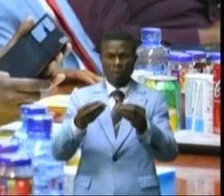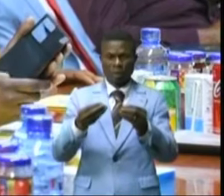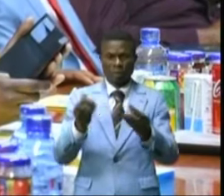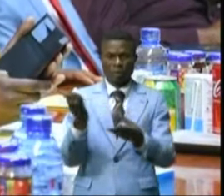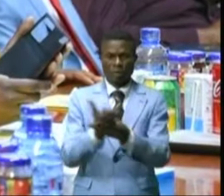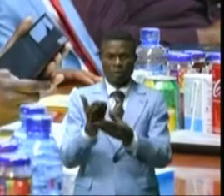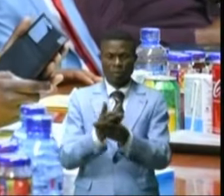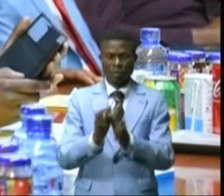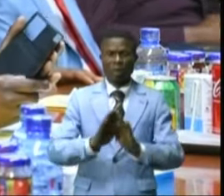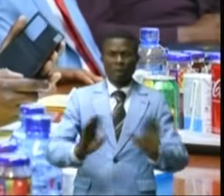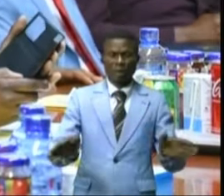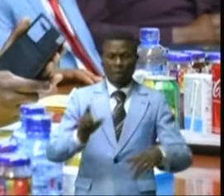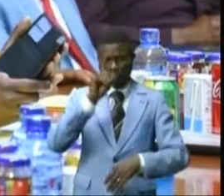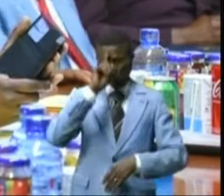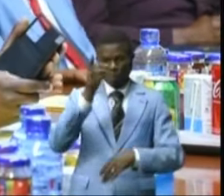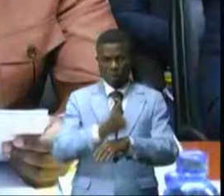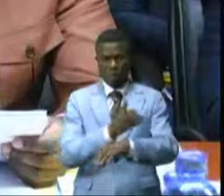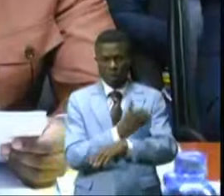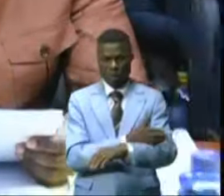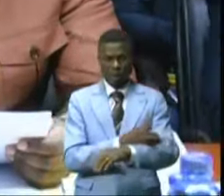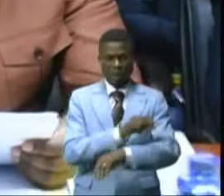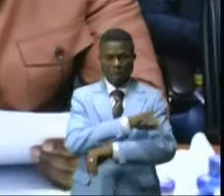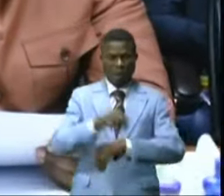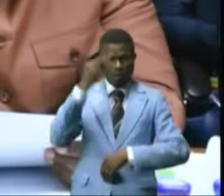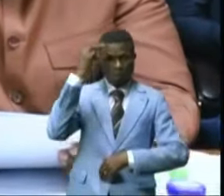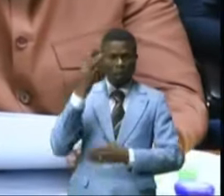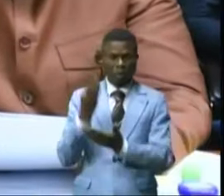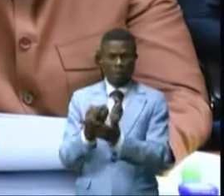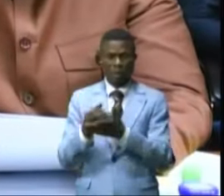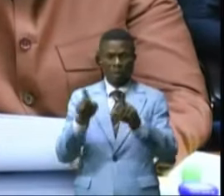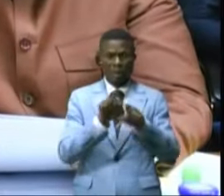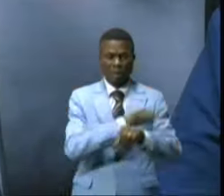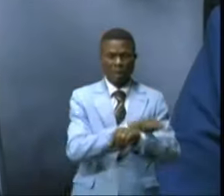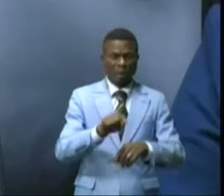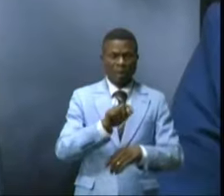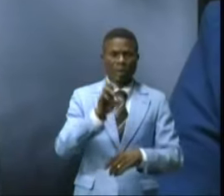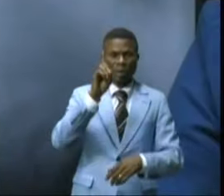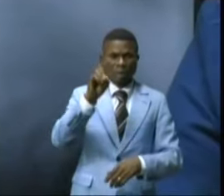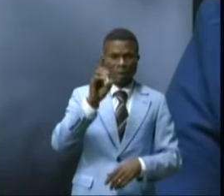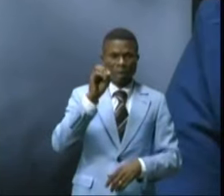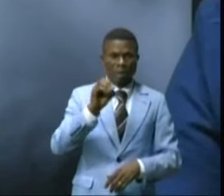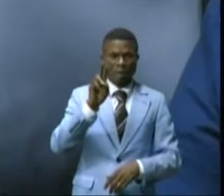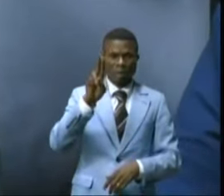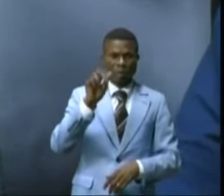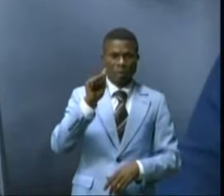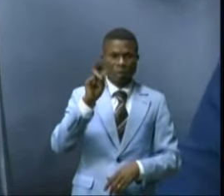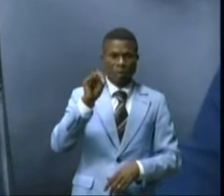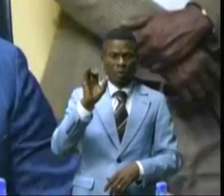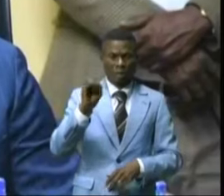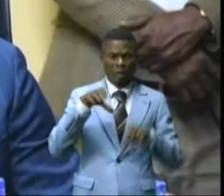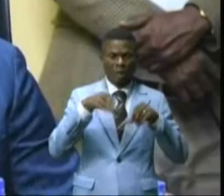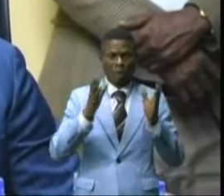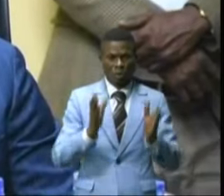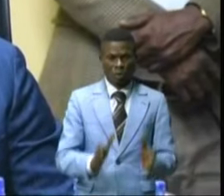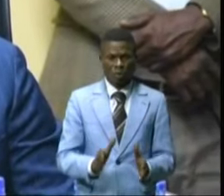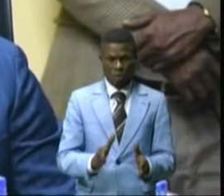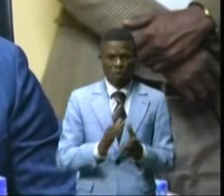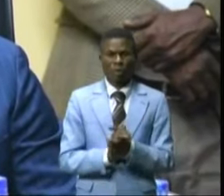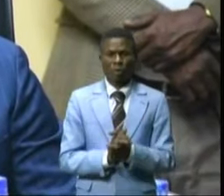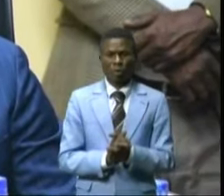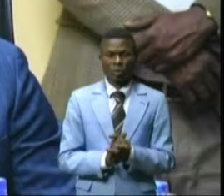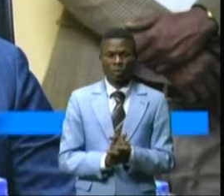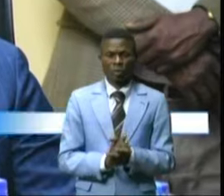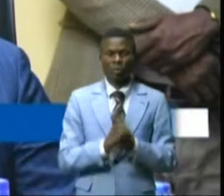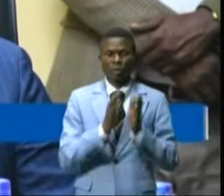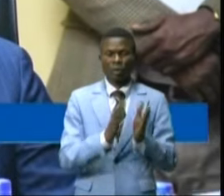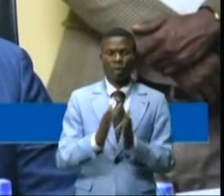des performances entre le ministère des Finances et l'administration douanière congolaise. D'où il faut fournir les informations